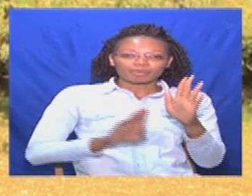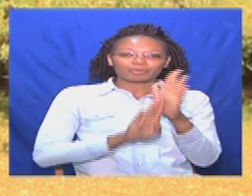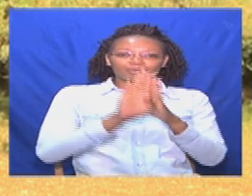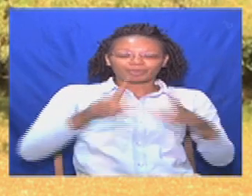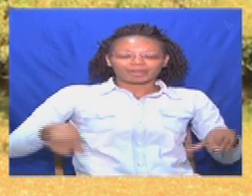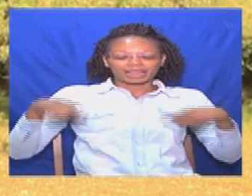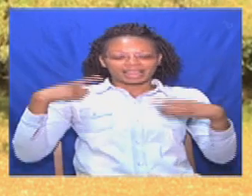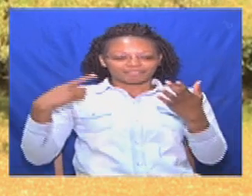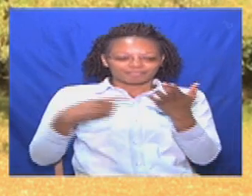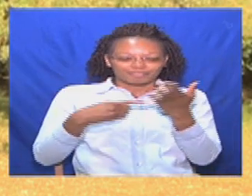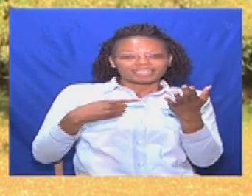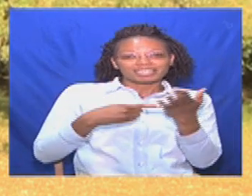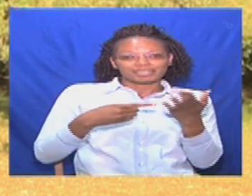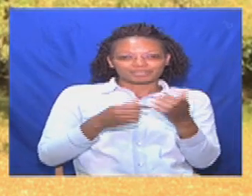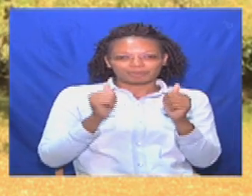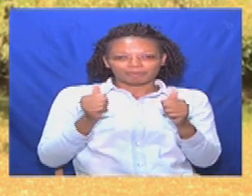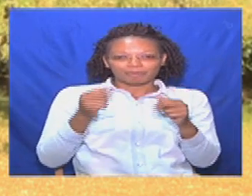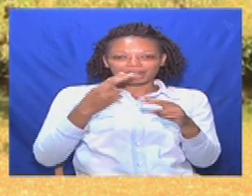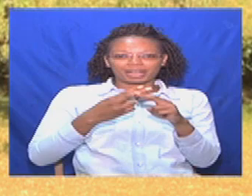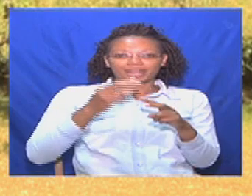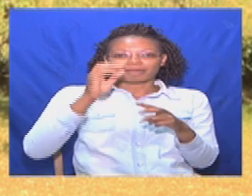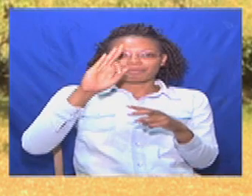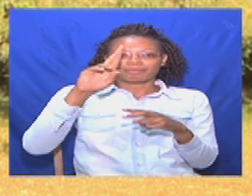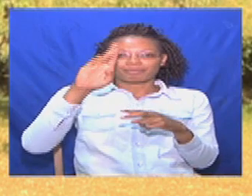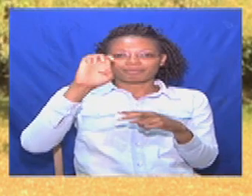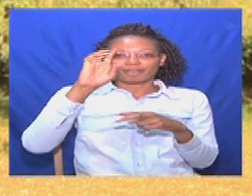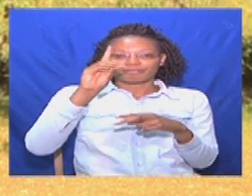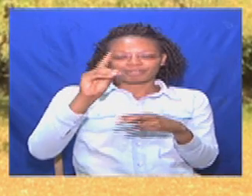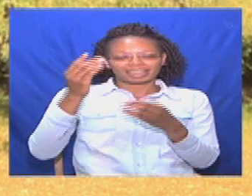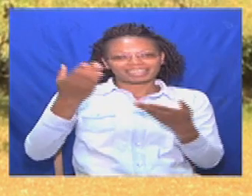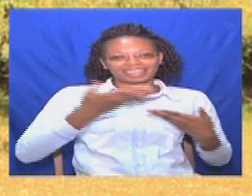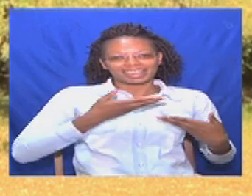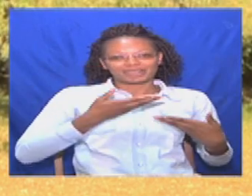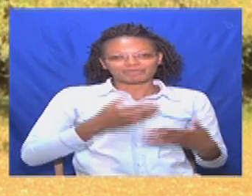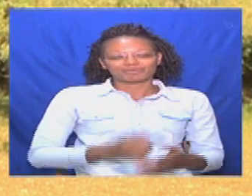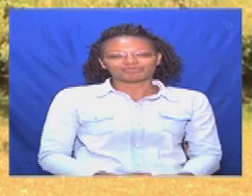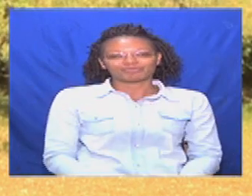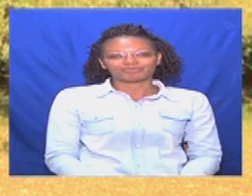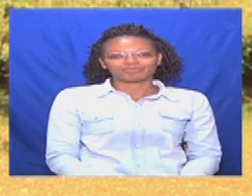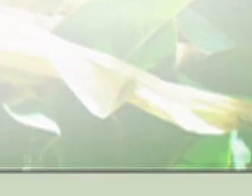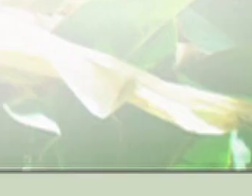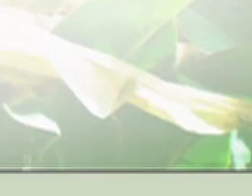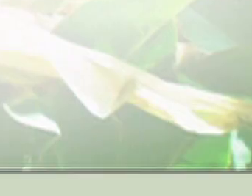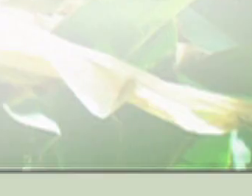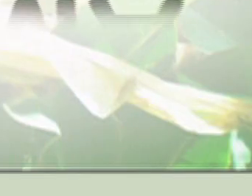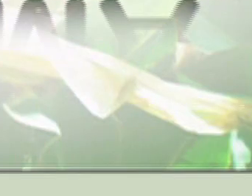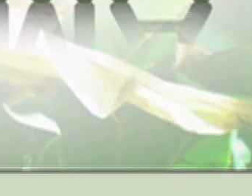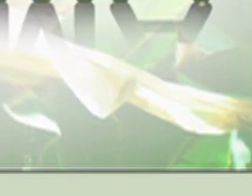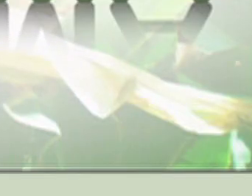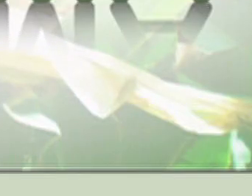nchini na pia teknolojia zinazoimarisha afya. Kama ilivyo ada, mie ni wako Frederick Mbadha. Karibu.